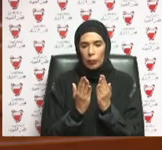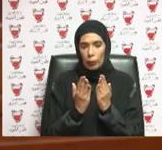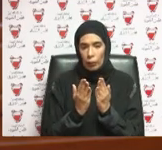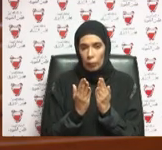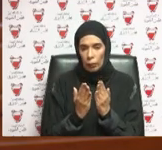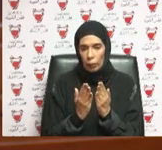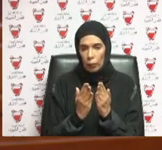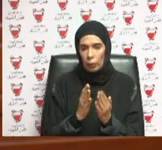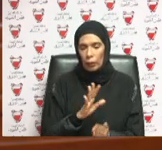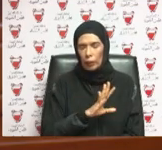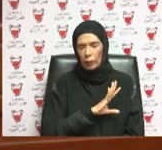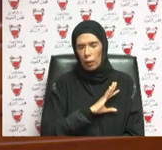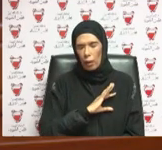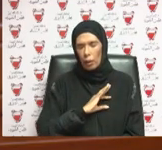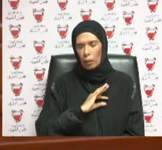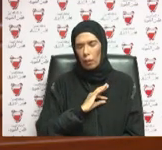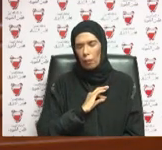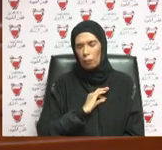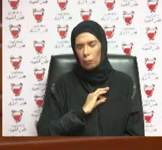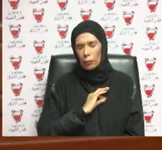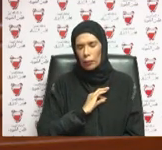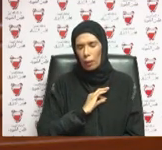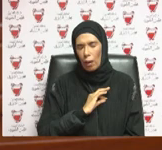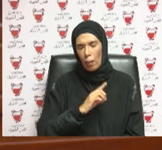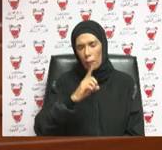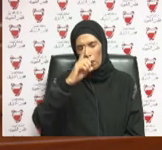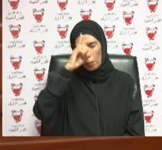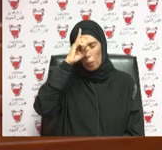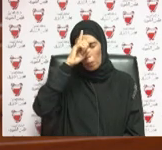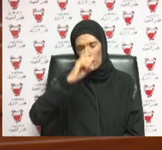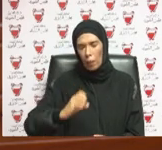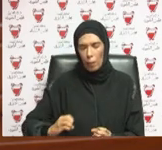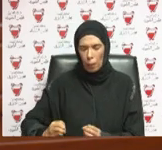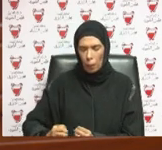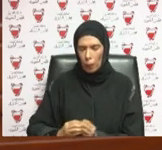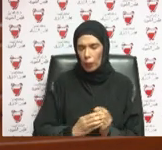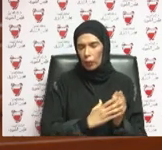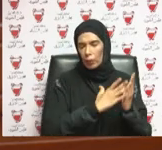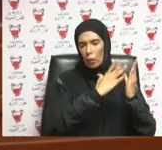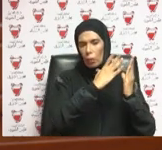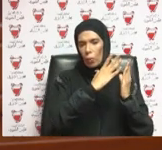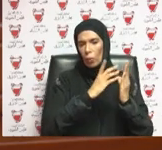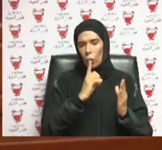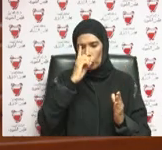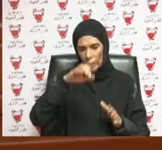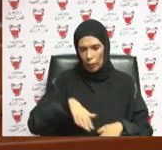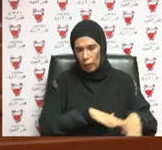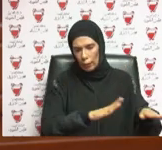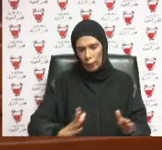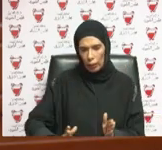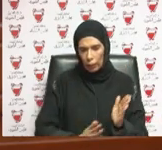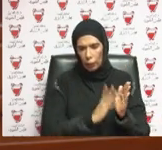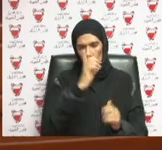أن يرحم فقيدنا الكبير بواسع رحمته ويسكنه فسيح جناته، وإنا لله وإنا إليه راجعون.